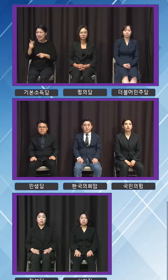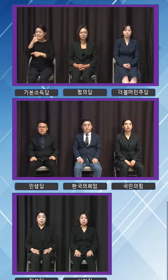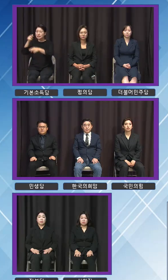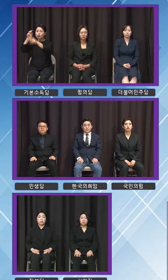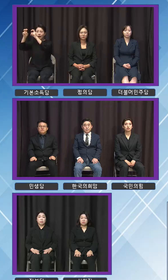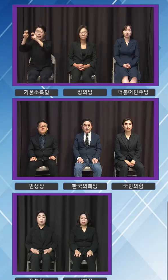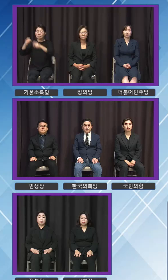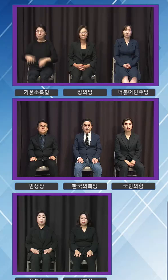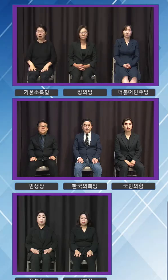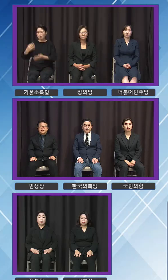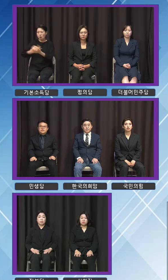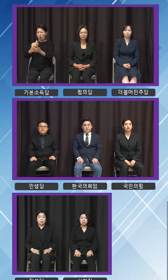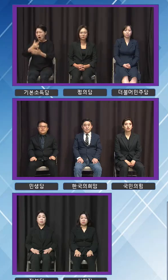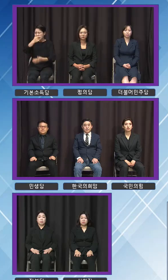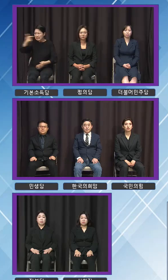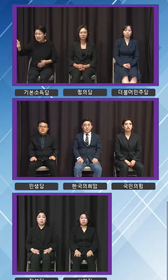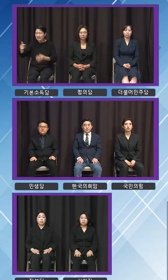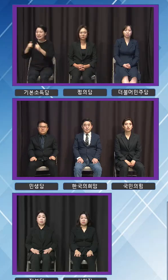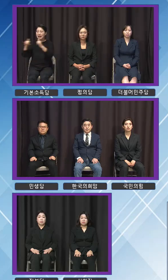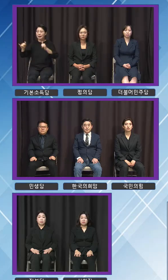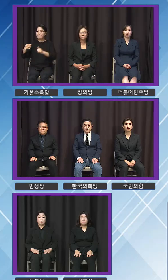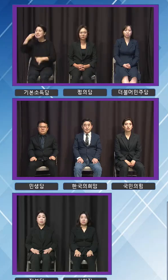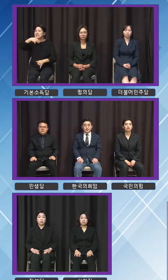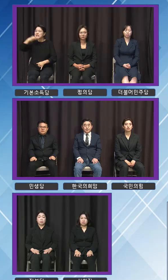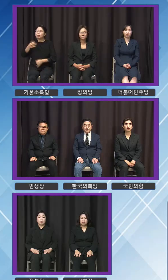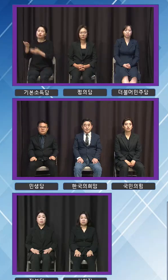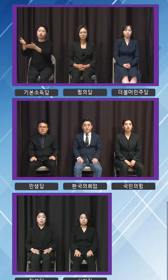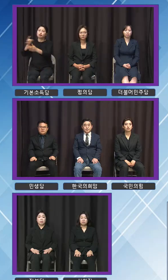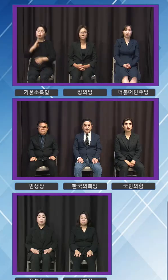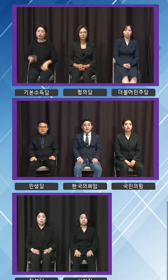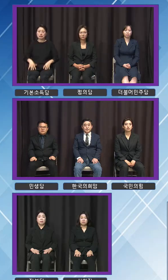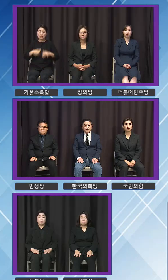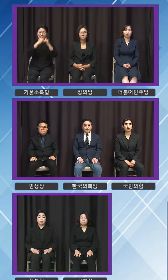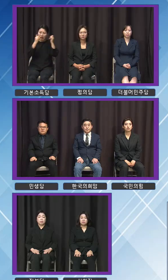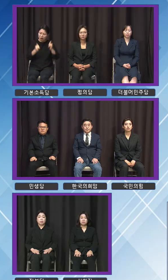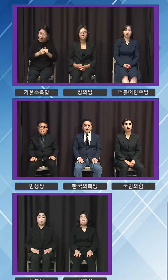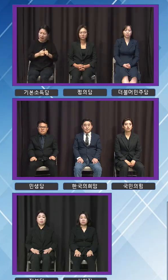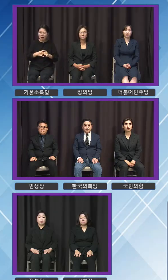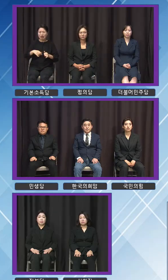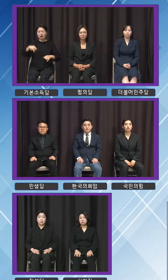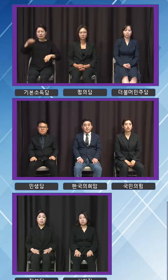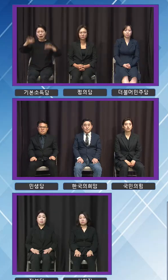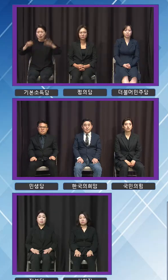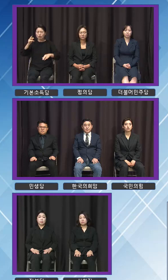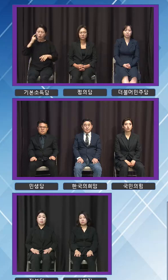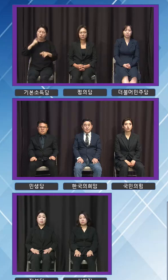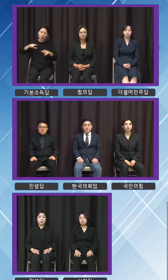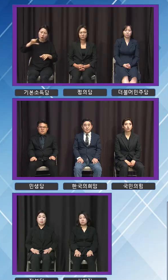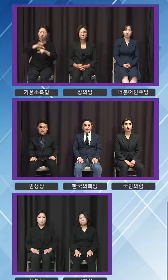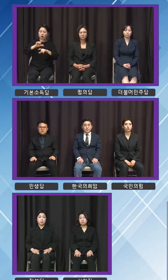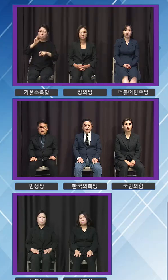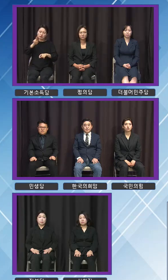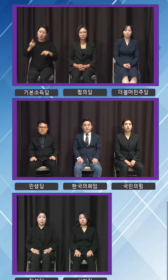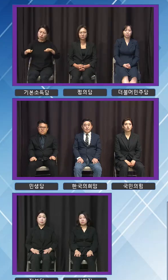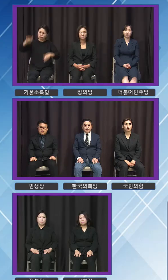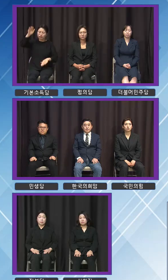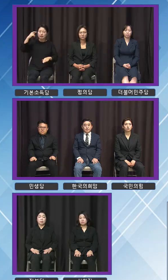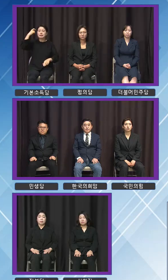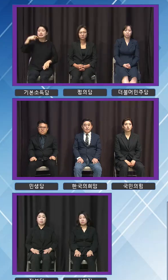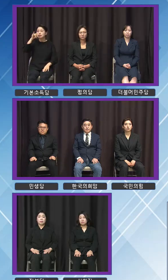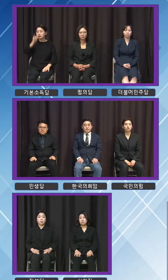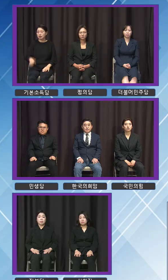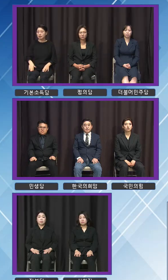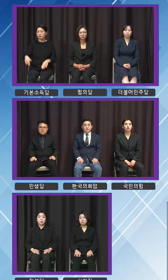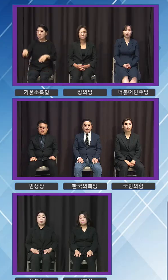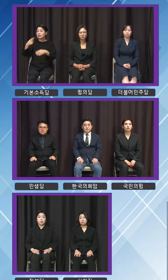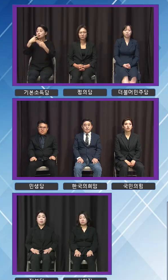대기업이나 고소득자들의 이익으로만 돌아가고 사회적으로는 오히려 양극화가 커졌다는 문제가 있습니다.